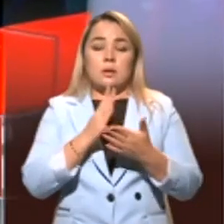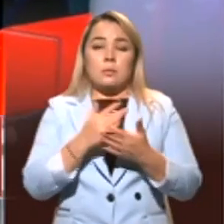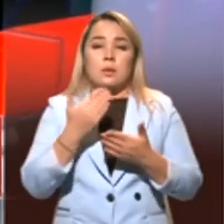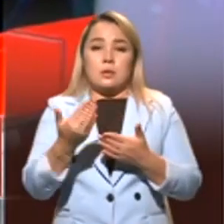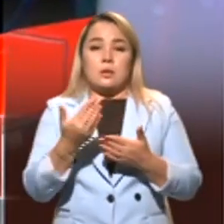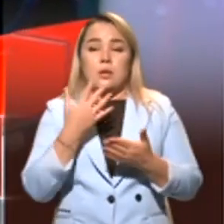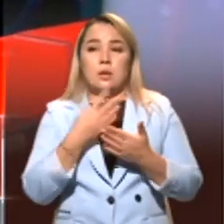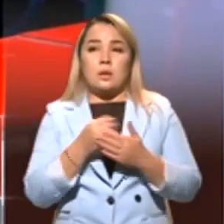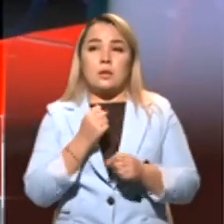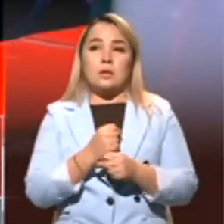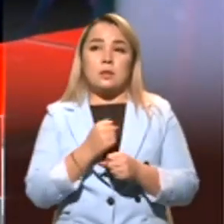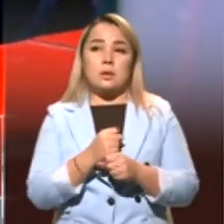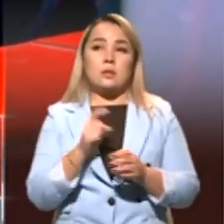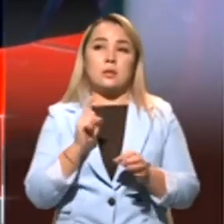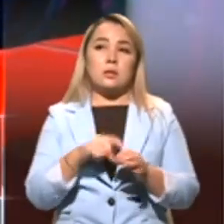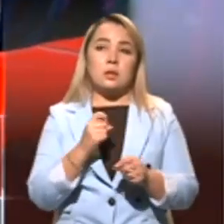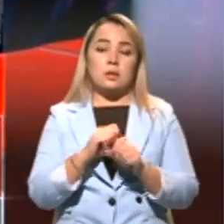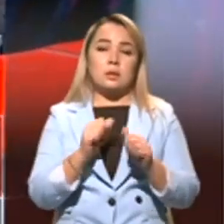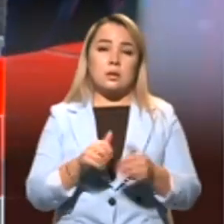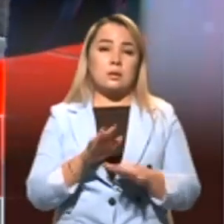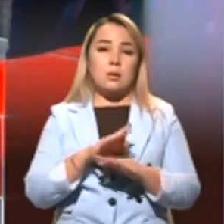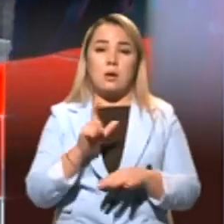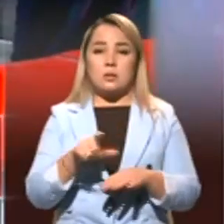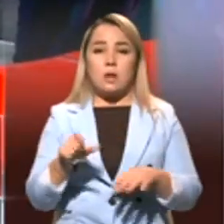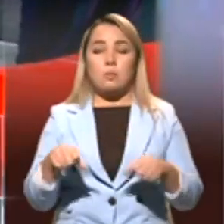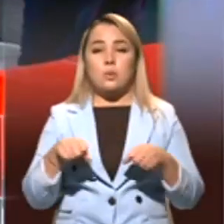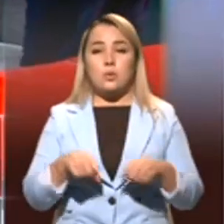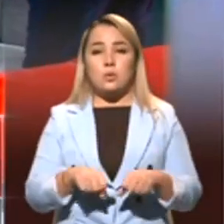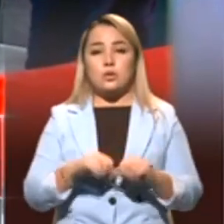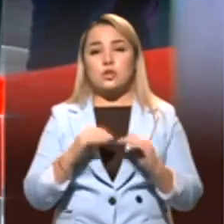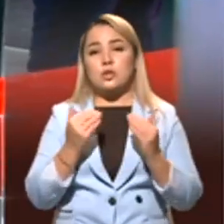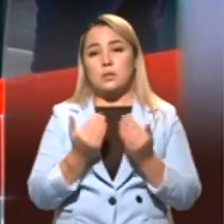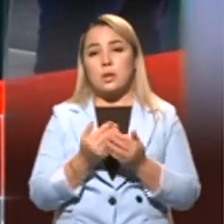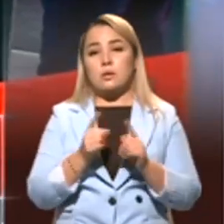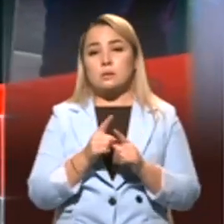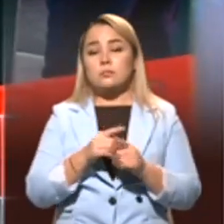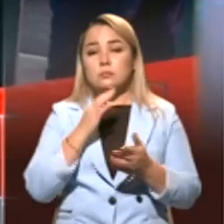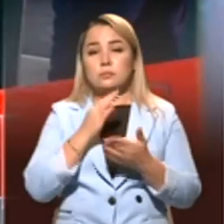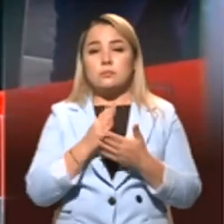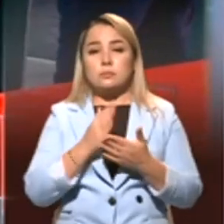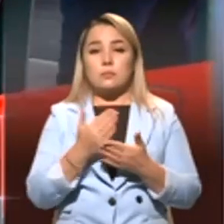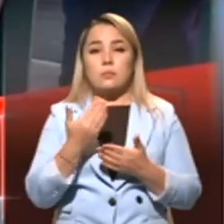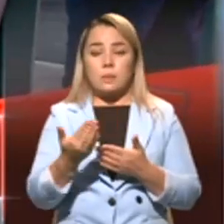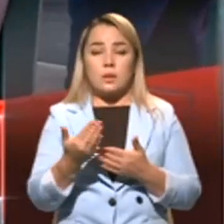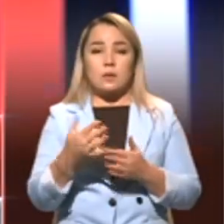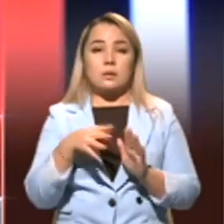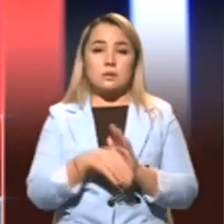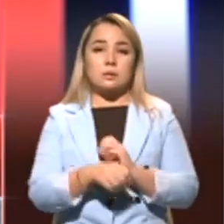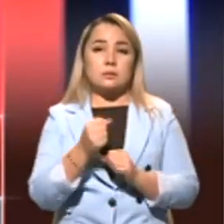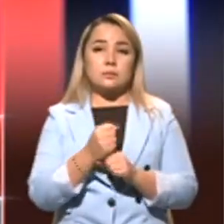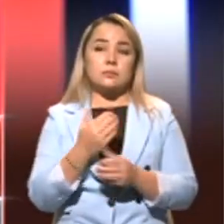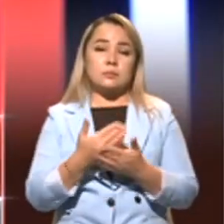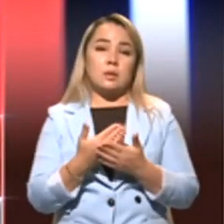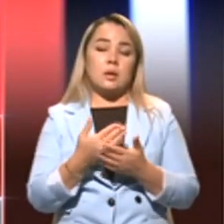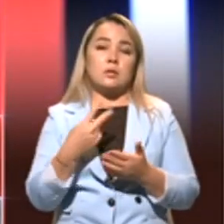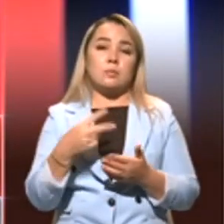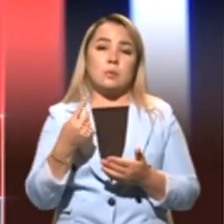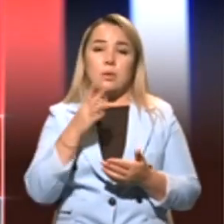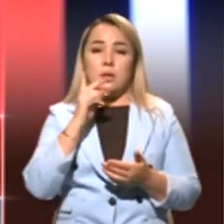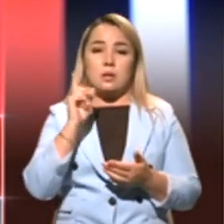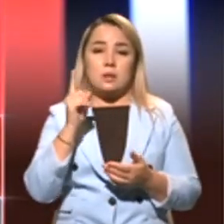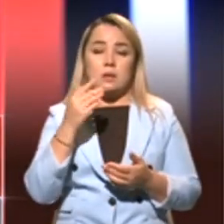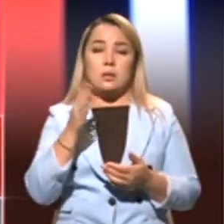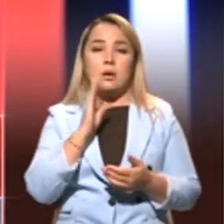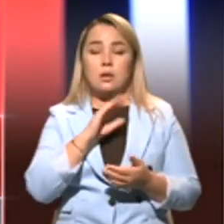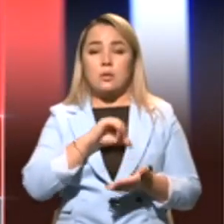бекітеді, мемлекет өзі қалауша бекітеді ғой. Бірақ адам құқықтарын шектейтін деген мәселеге тоқталсақ, адам құқықтарын шектейтін. Мысалға 21-ші ғасыр, сіз